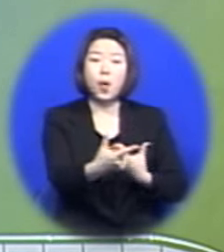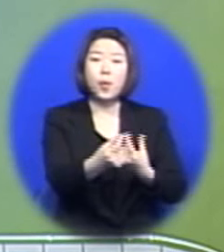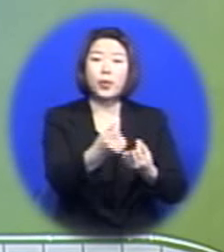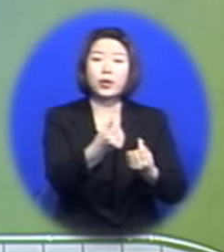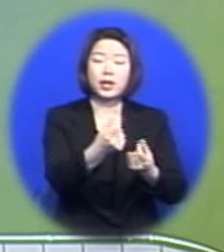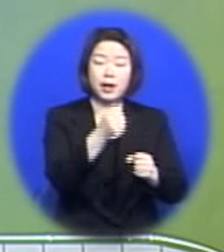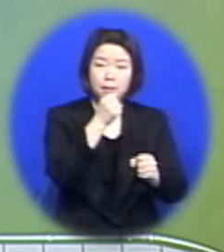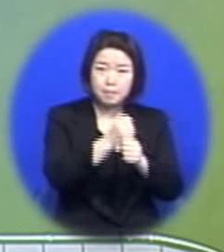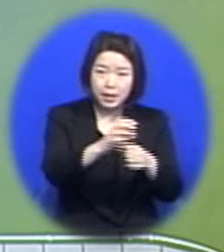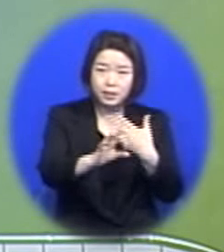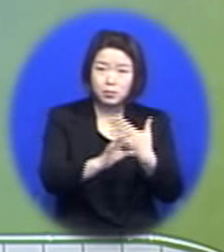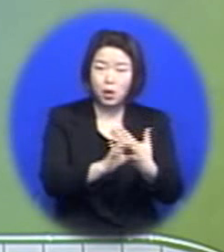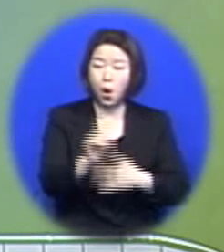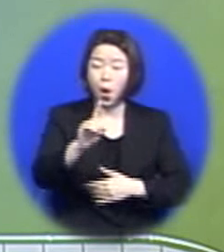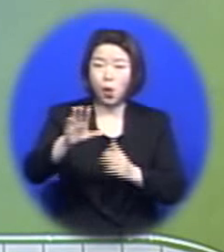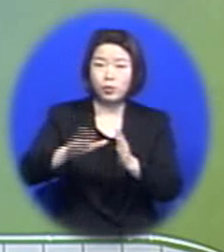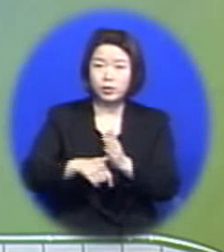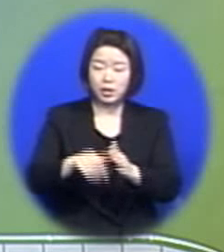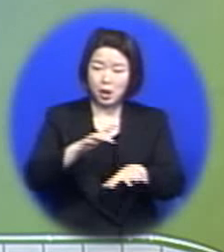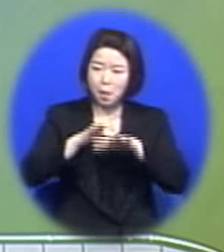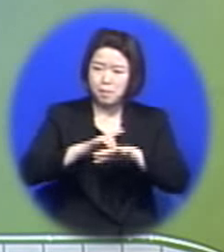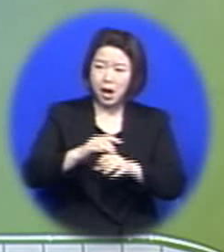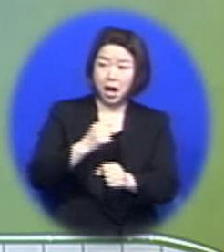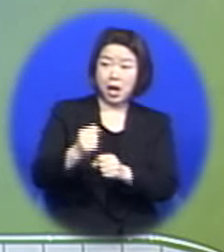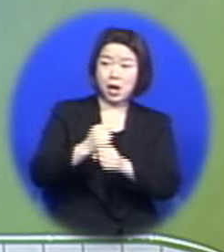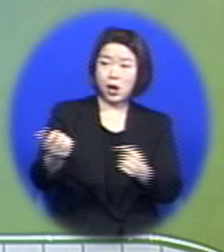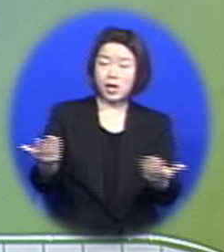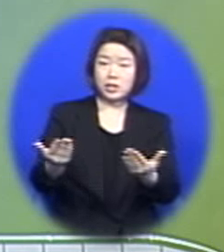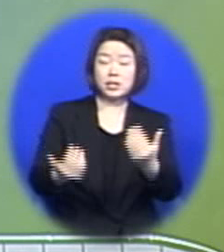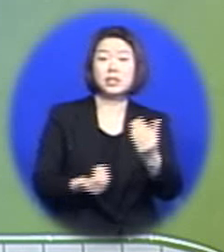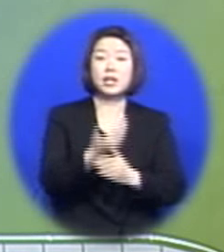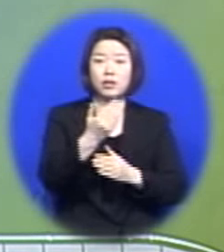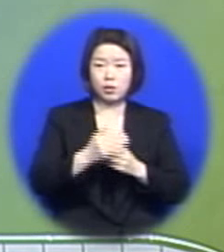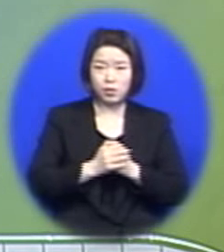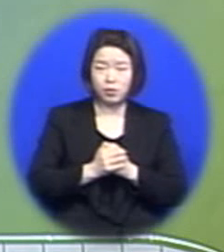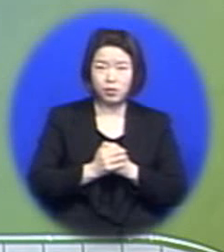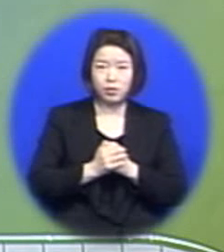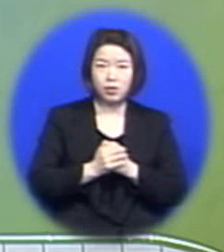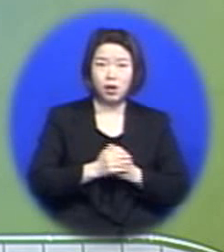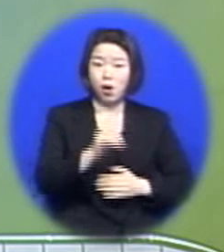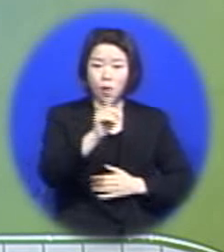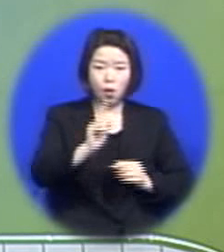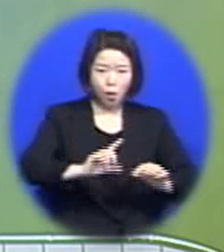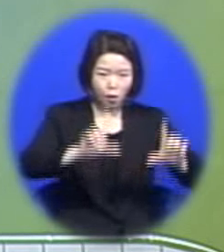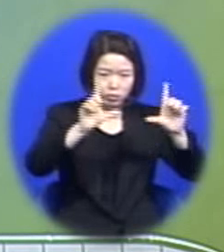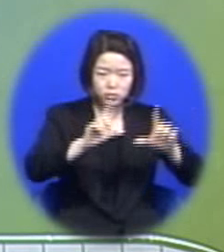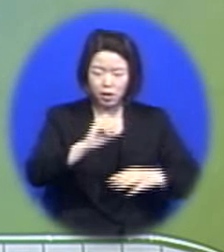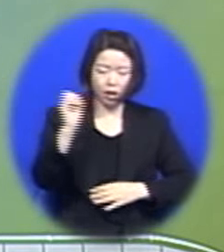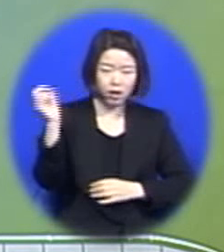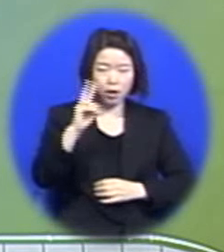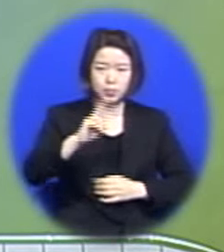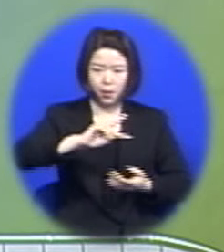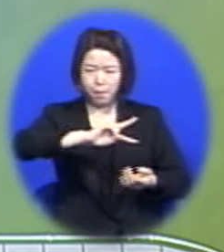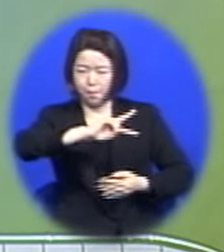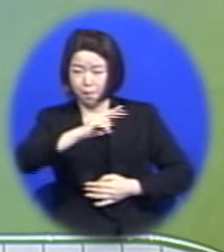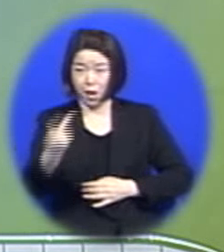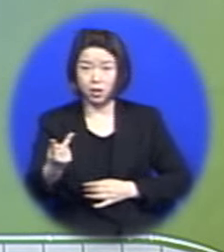만들면 어떤 때는 마귀가 당황하는 일이 생겨요. 어느 날 갑자기 회가닥